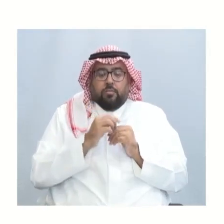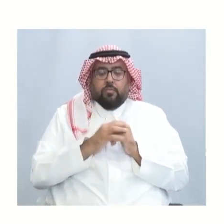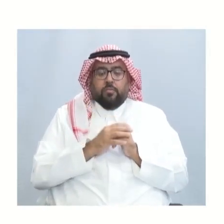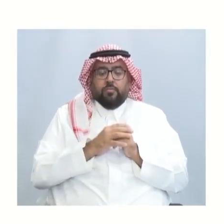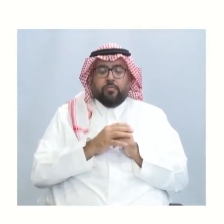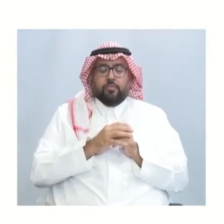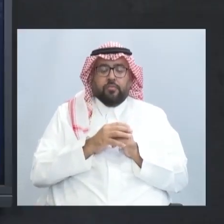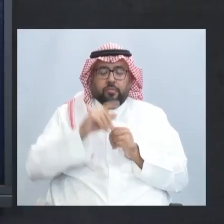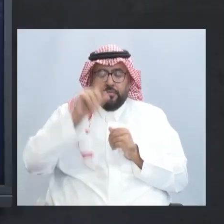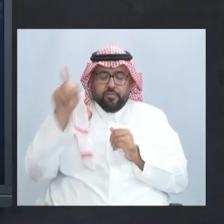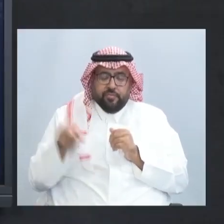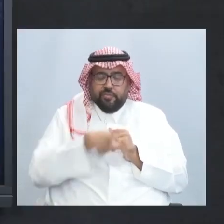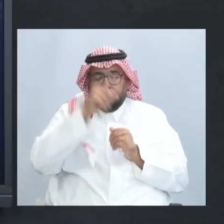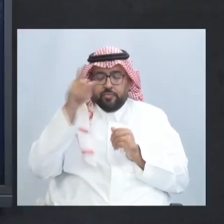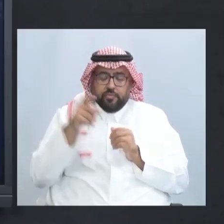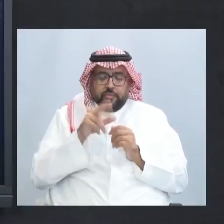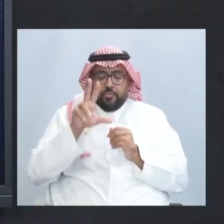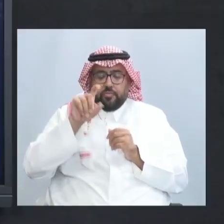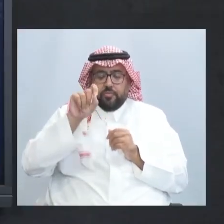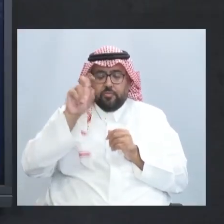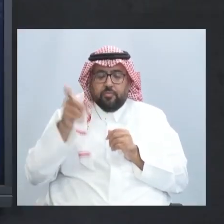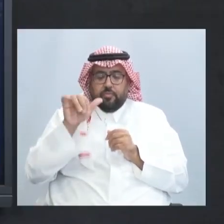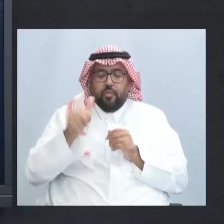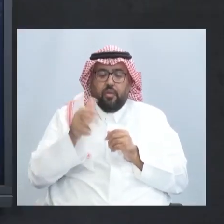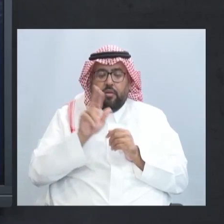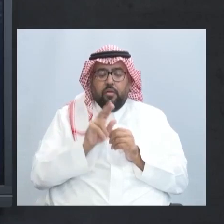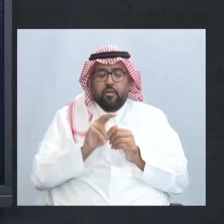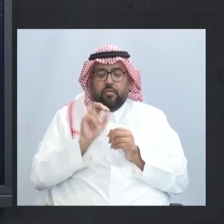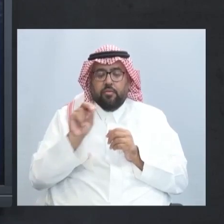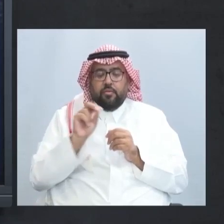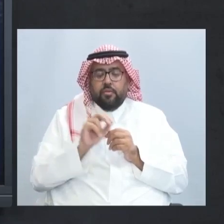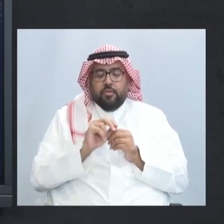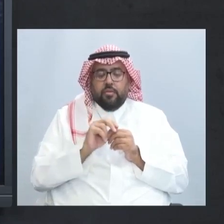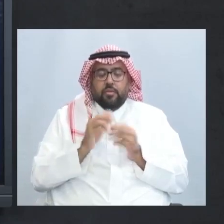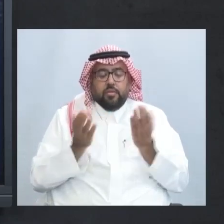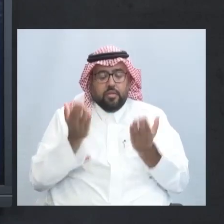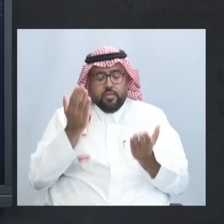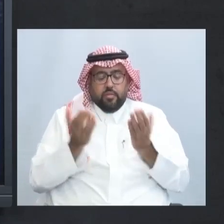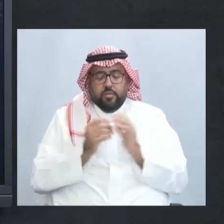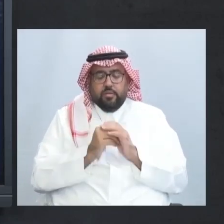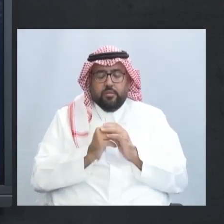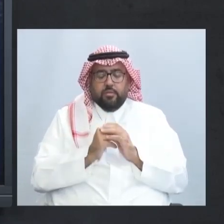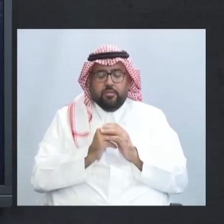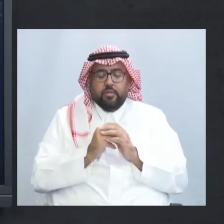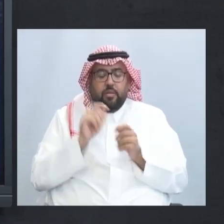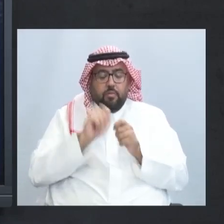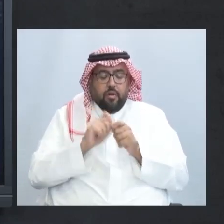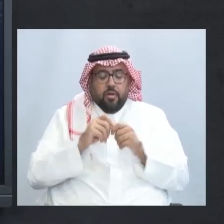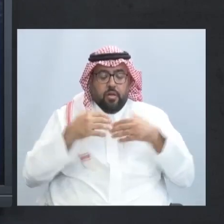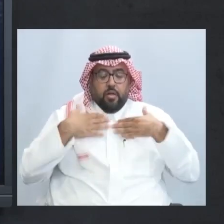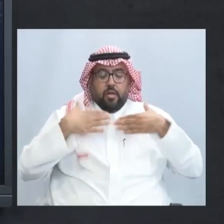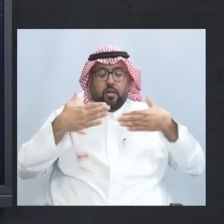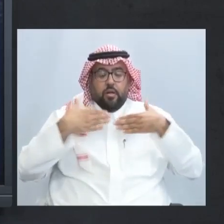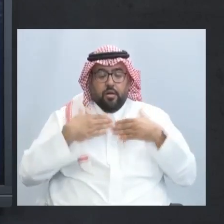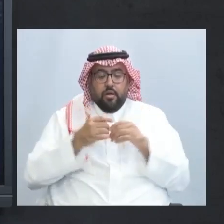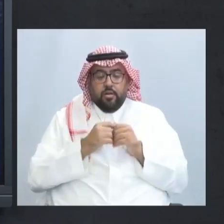في محور دراستنا في الفقريات ان التكيفات نركز على التكيفات ودورها وكيف ساعدت هذه المخلوقات الحيه على العيش